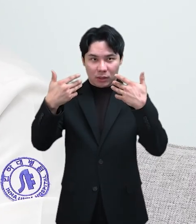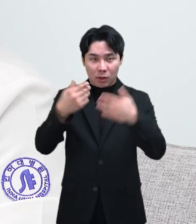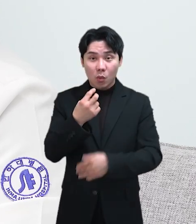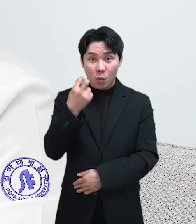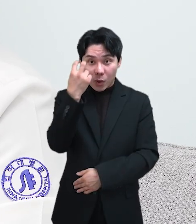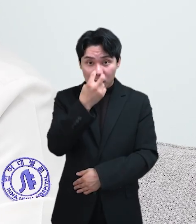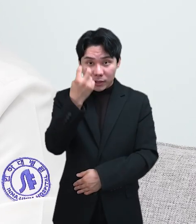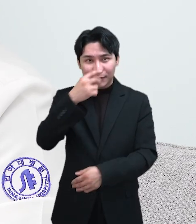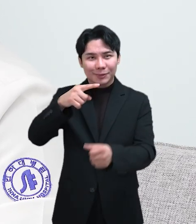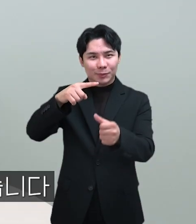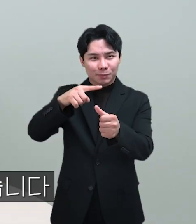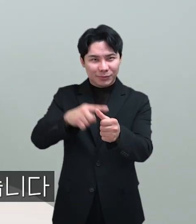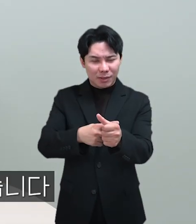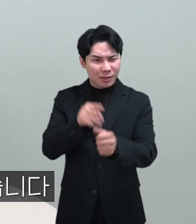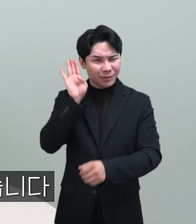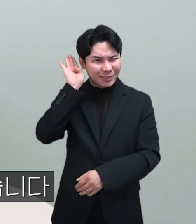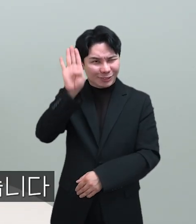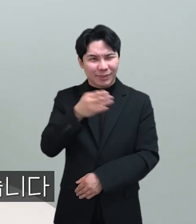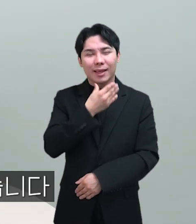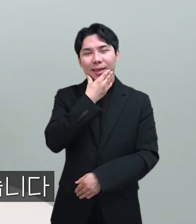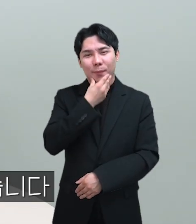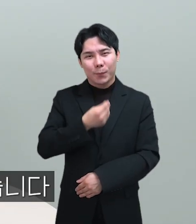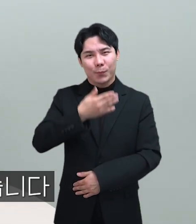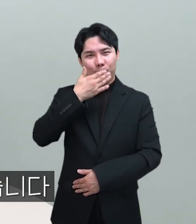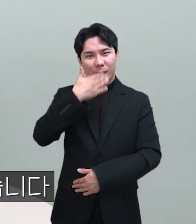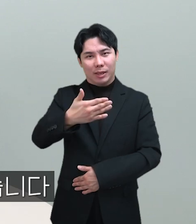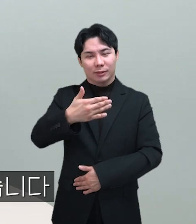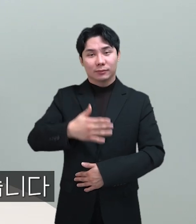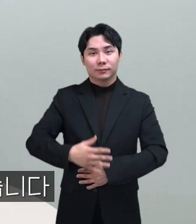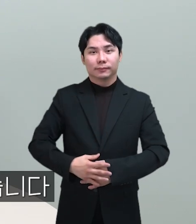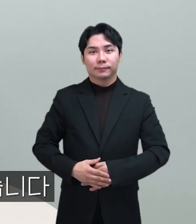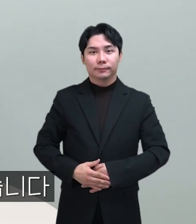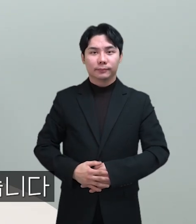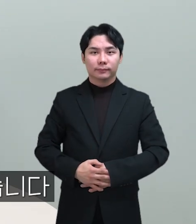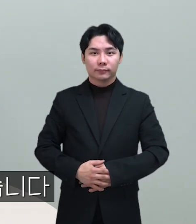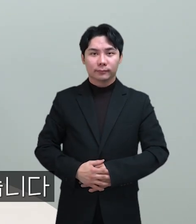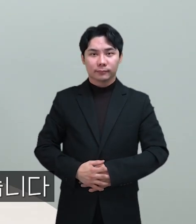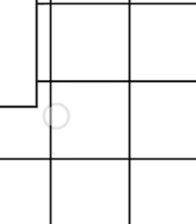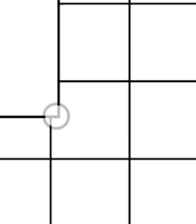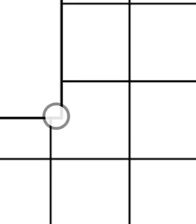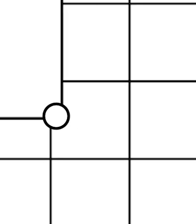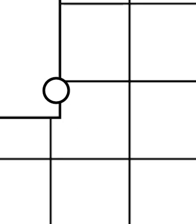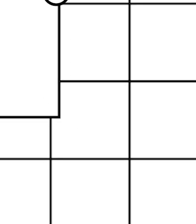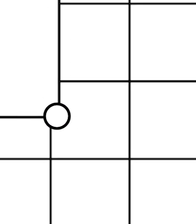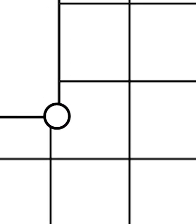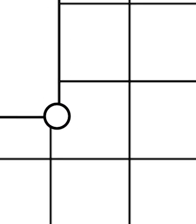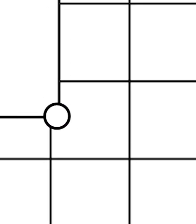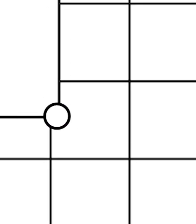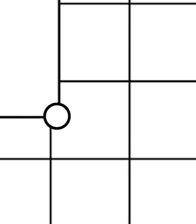운동하고 자기 관리를 하시면은 그러면 얼마든지 재밌는 삶을 살 수 있습니다.